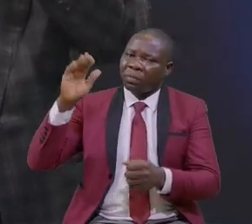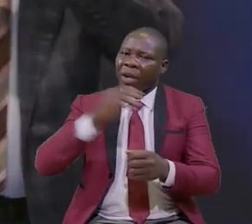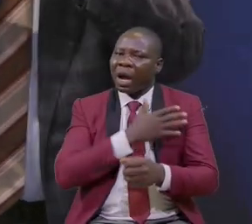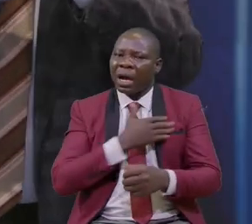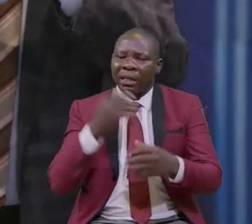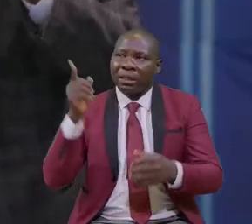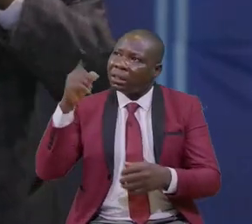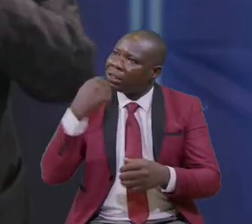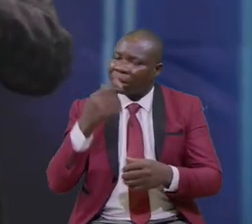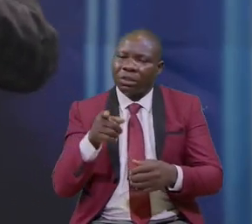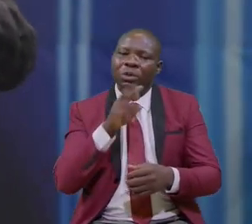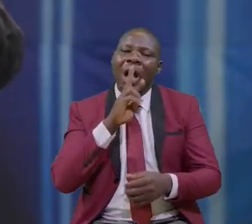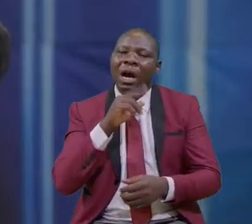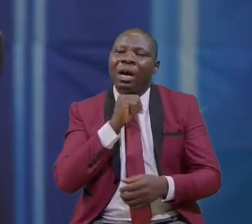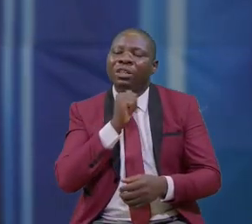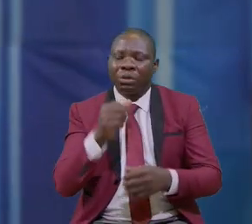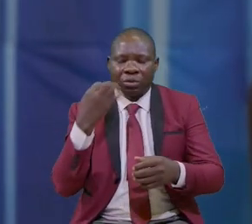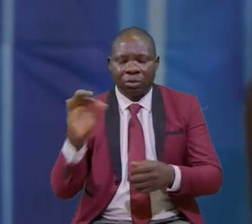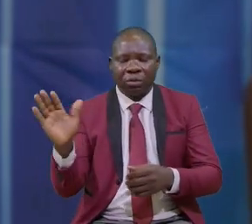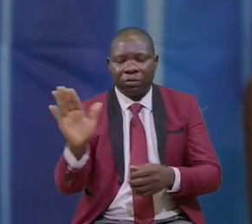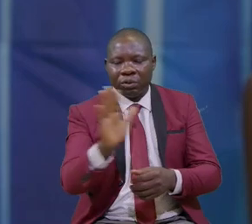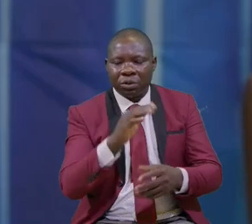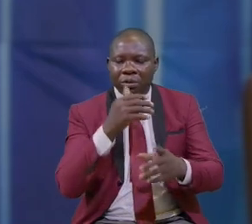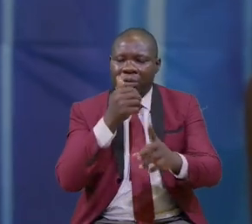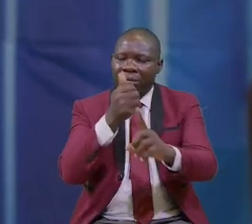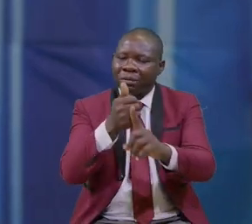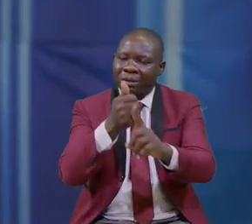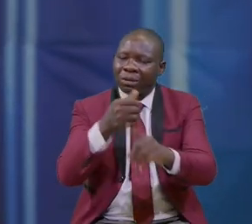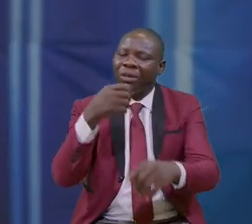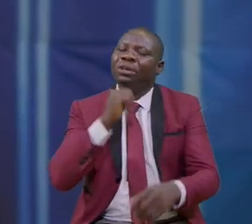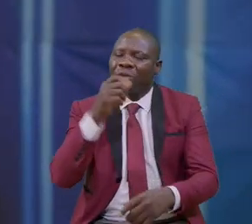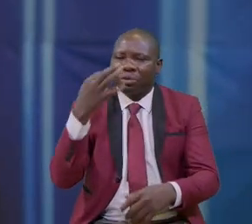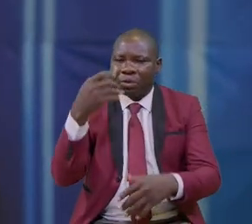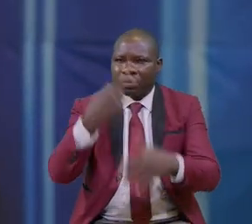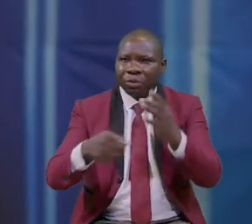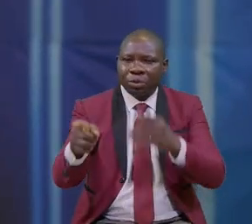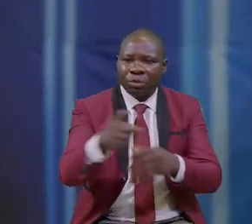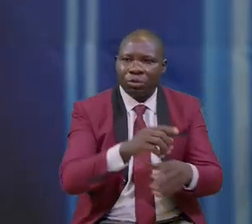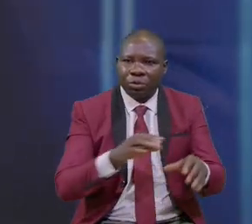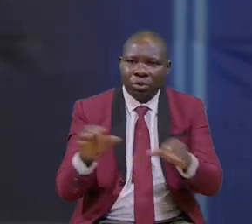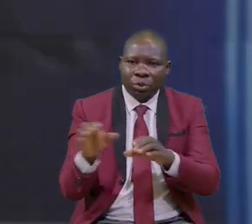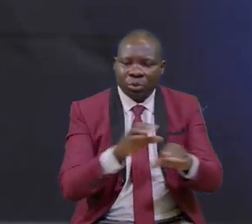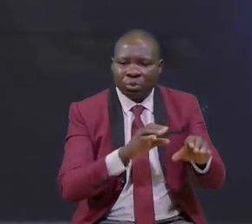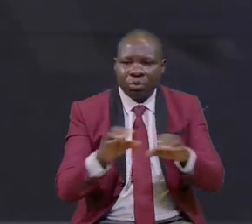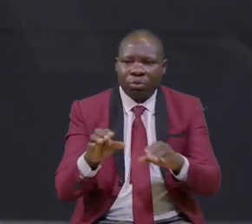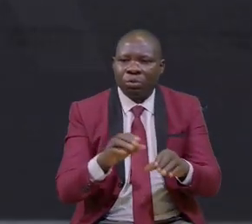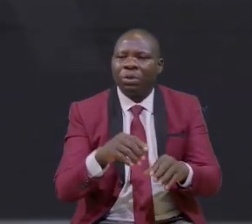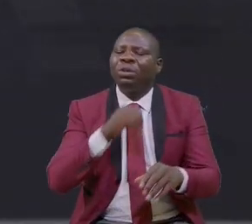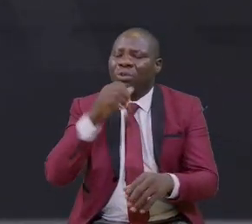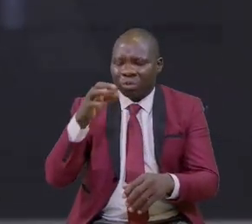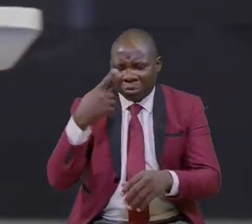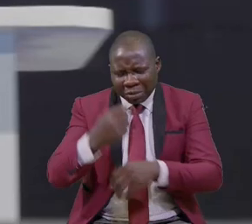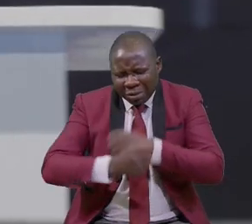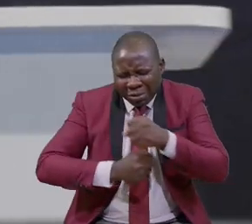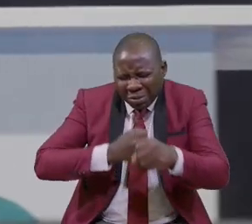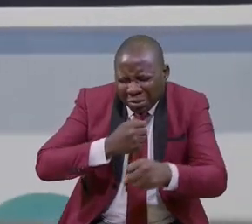vous, de vous-même. Ce n'est pas ce que vous faites. Ce ne sont pas l'agonie que vous endurez. Ce n'est pas